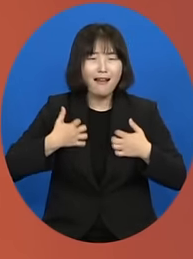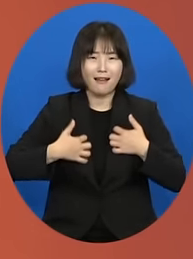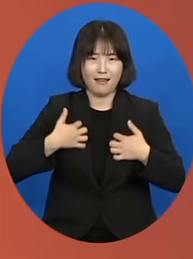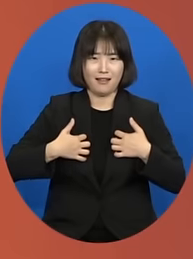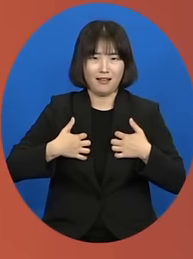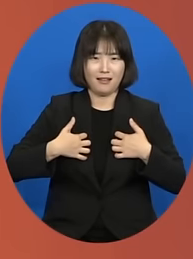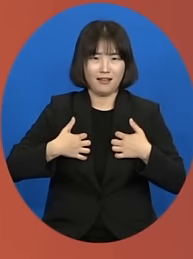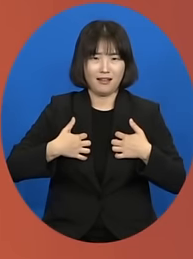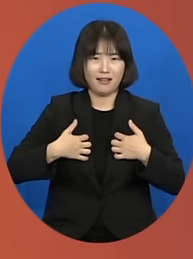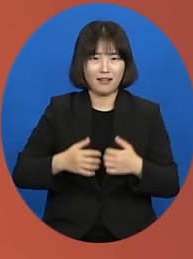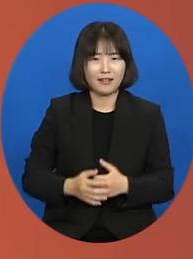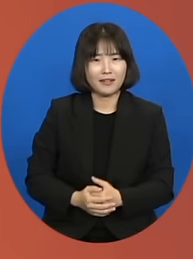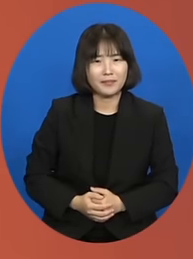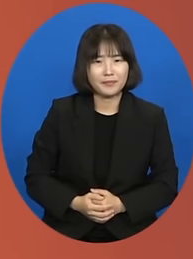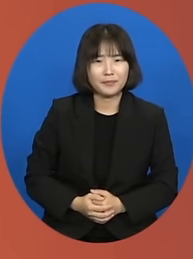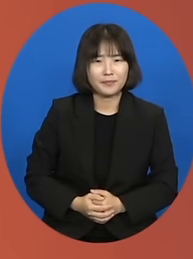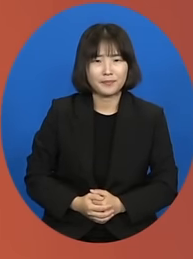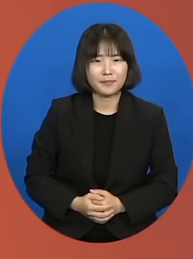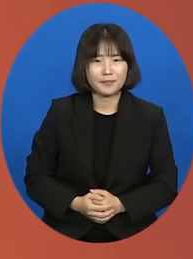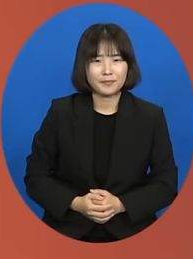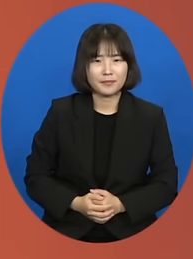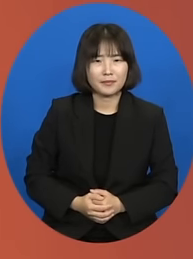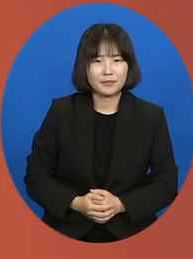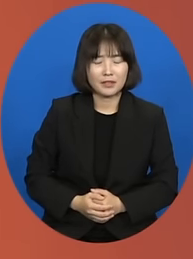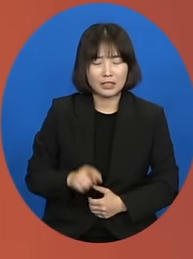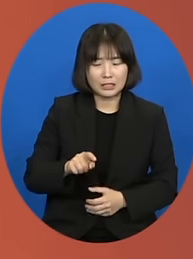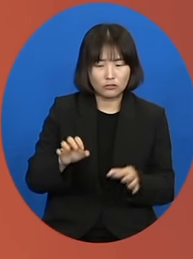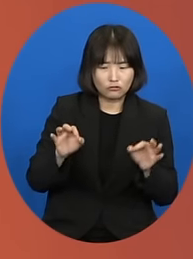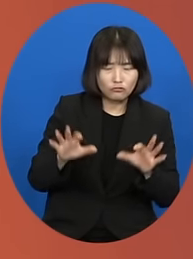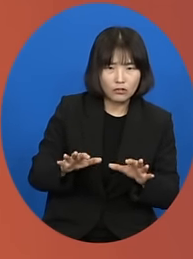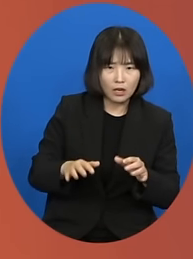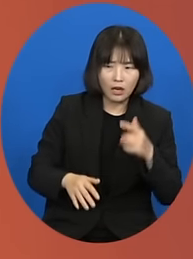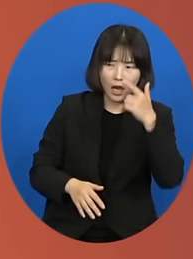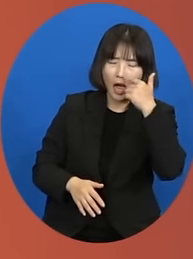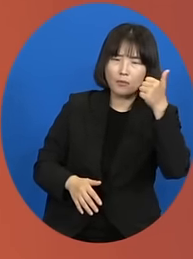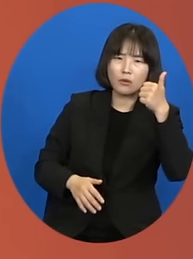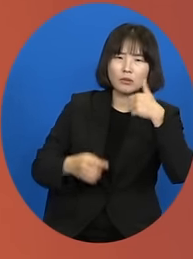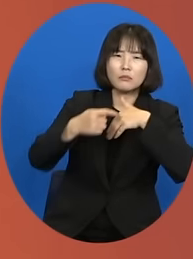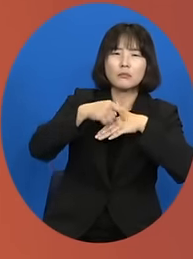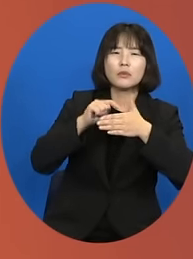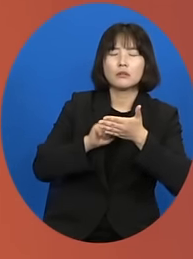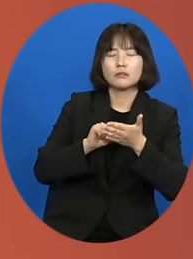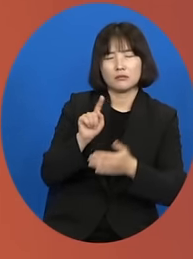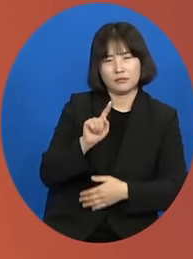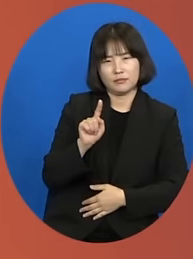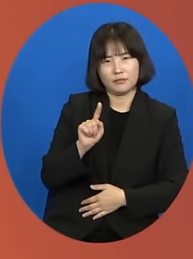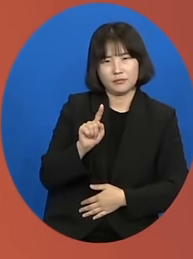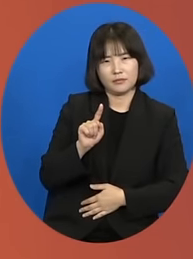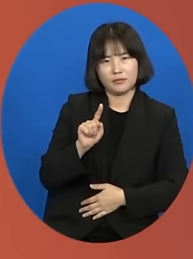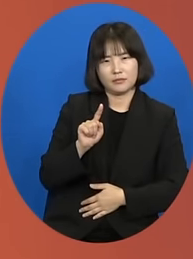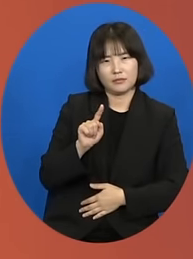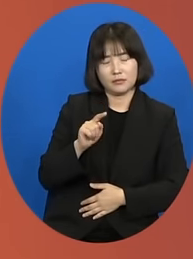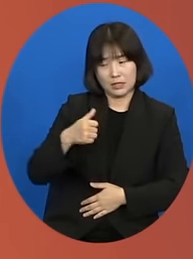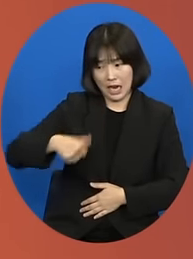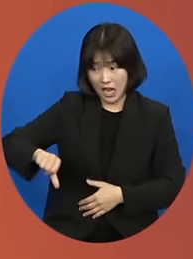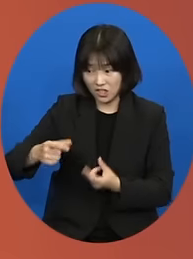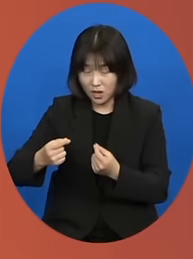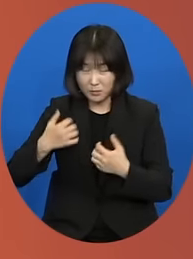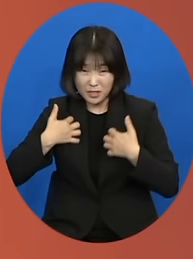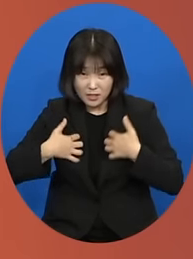때 얼마나 기뻤을까요? 그런데 그 순간에 그 아버지의 기분은 어땠을까요? 아버지의 마음은 아들처럼